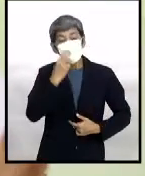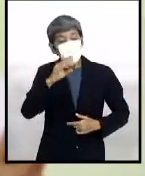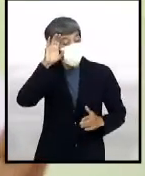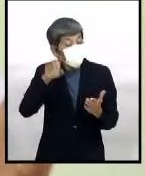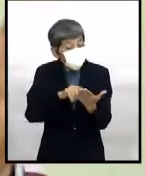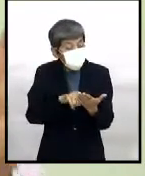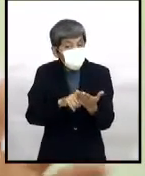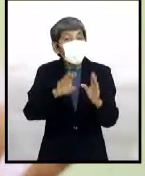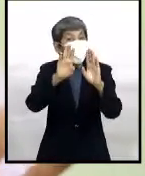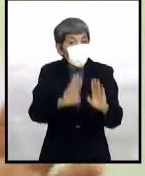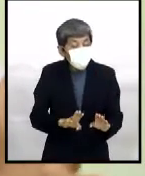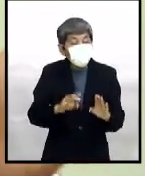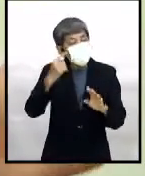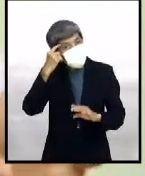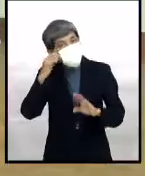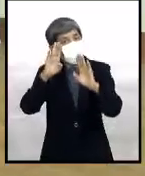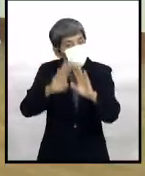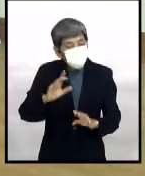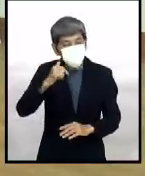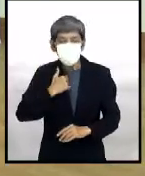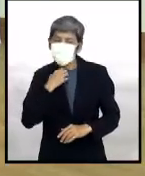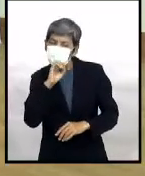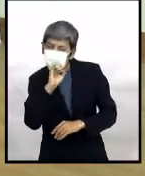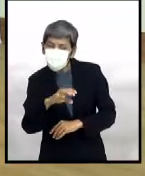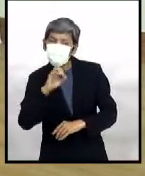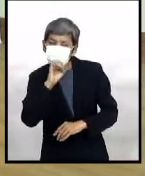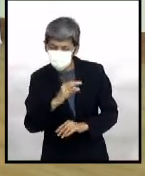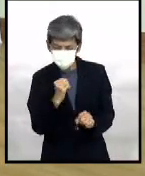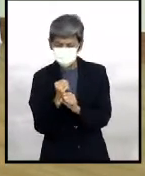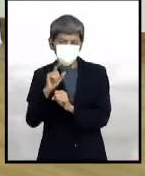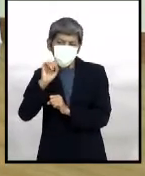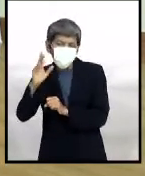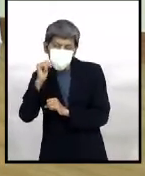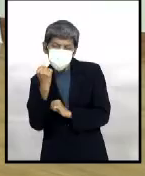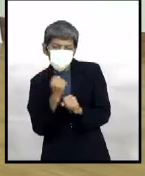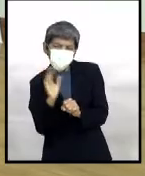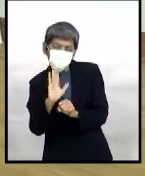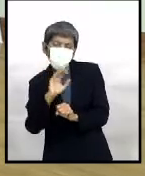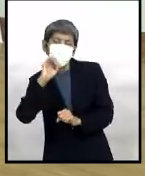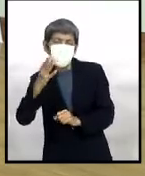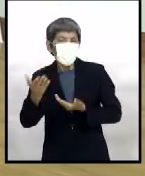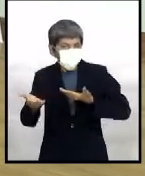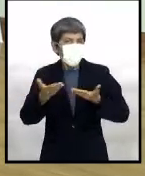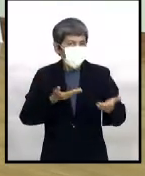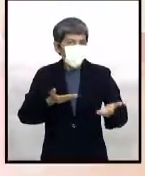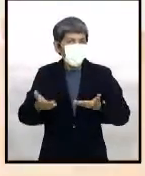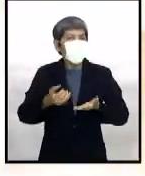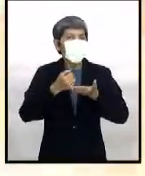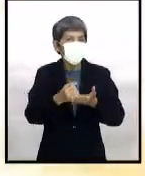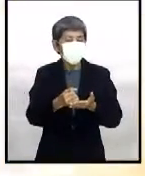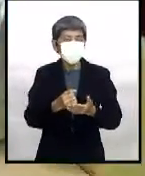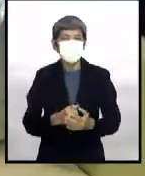จากรูปนี่แหละว่าน้องกำลังเป็นแบบนี้แล้วกำลังคิดแบบนี้คุณแม่ยั้งหน่อยคุณแม่อย่าเพิ่งไปทำอย่างนี้กับเขาอย่างนี้อะไรเงี้ยก็ช่วยในการดูแลด้ว